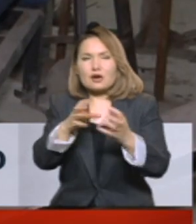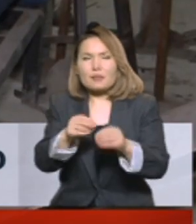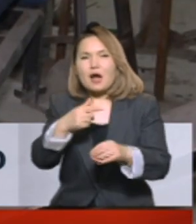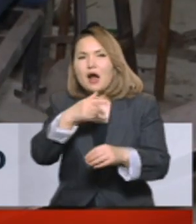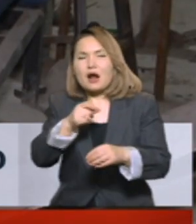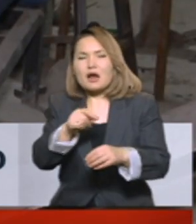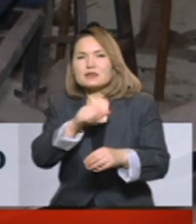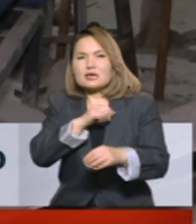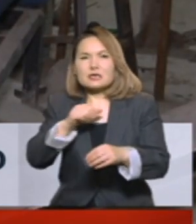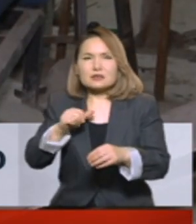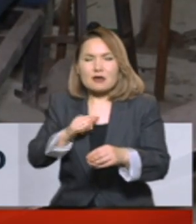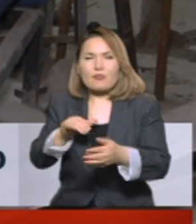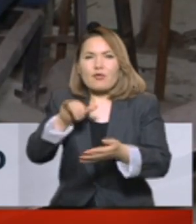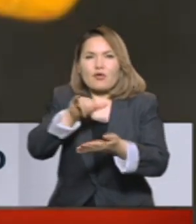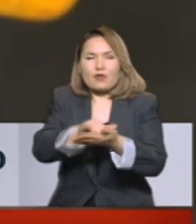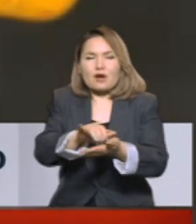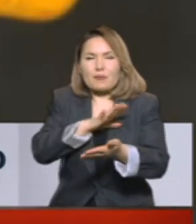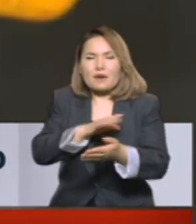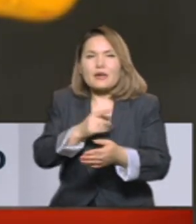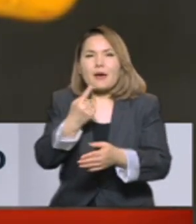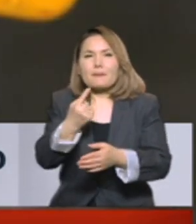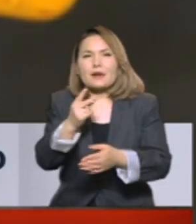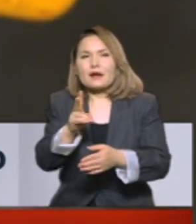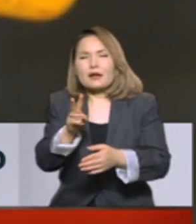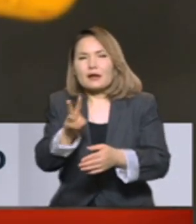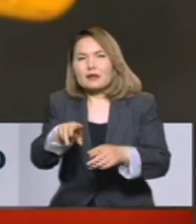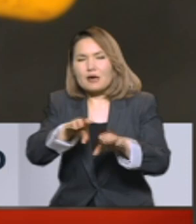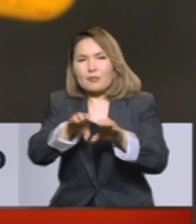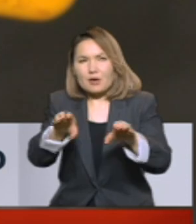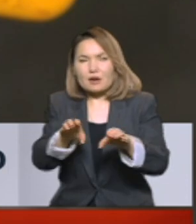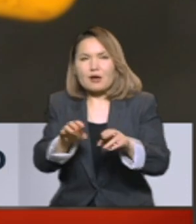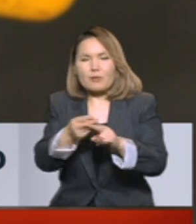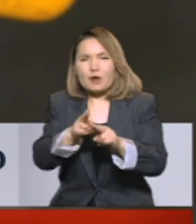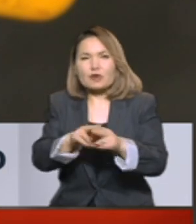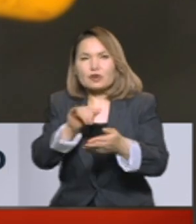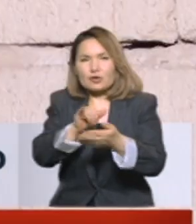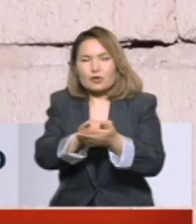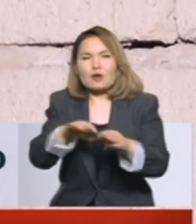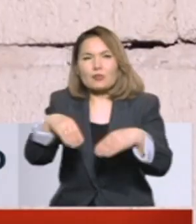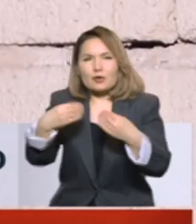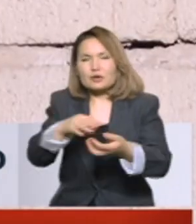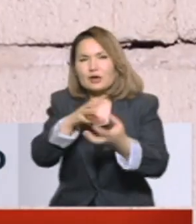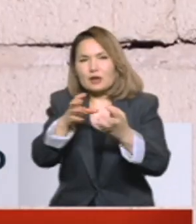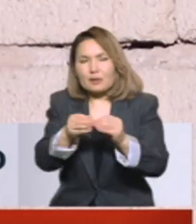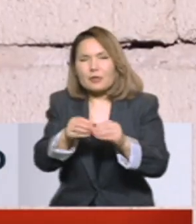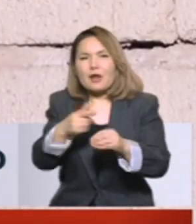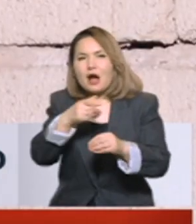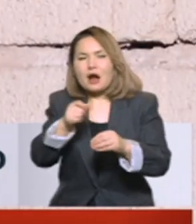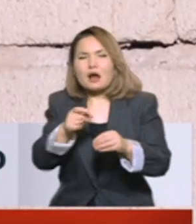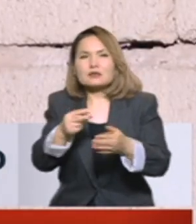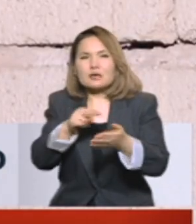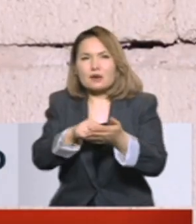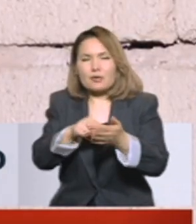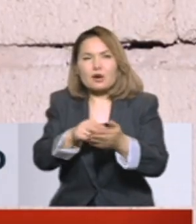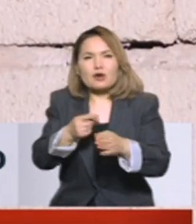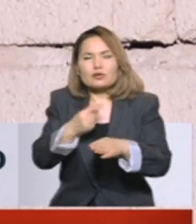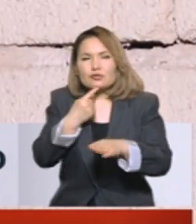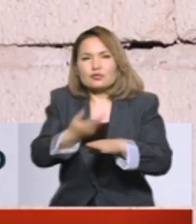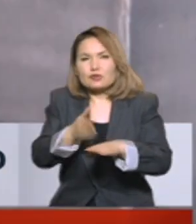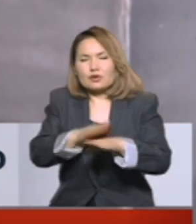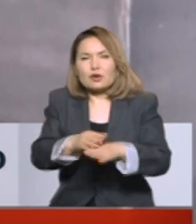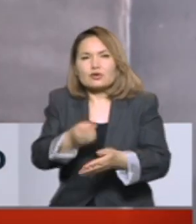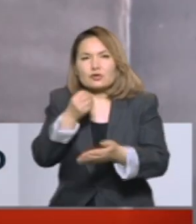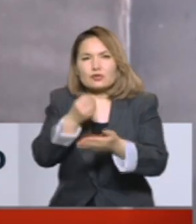өз қаржысына тартқан әкімдік бір шақырым жердегі орталық құбырға қосылуға рұқсат береді. Алайда көгілдір отынды жеткізудегі қаражат қалтаға салмақ